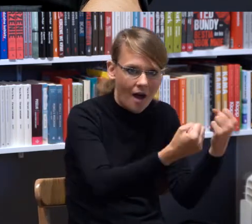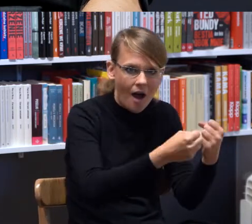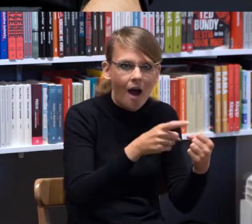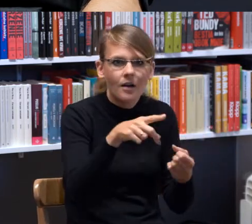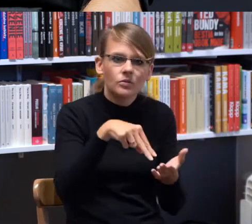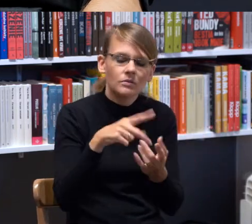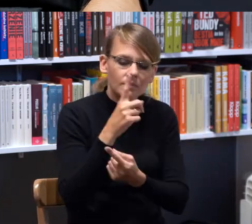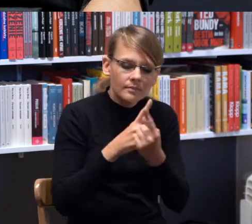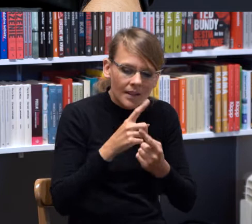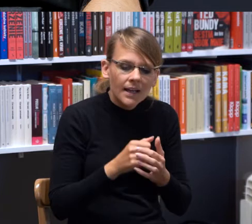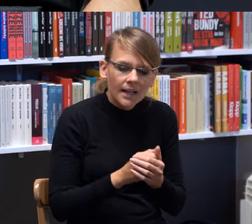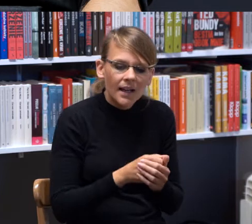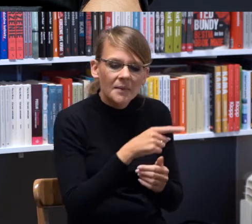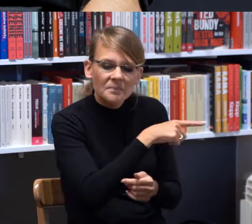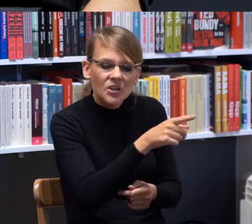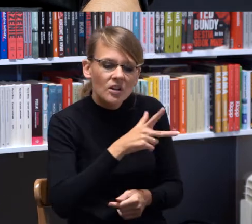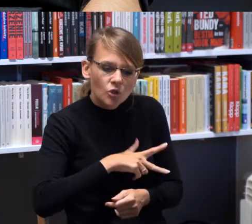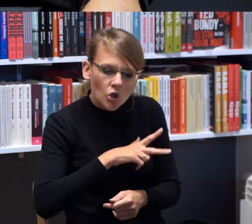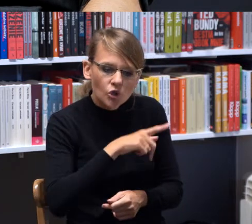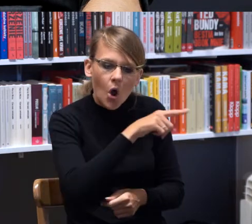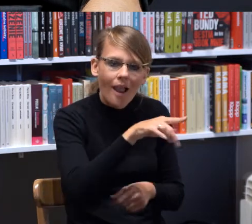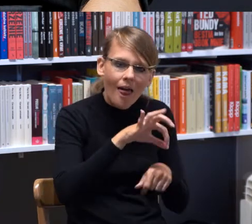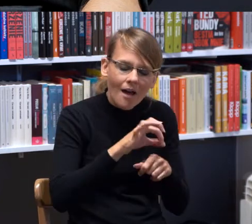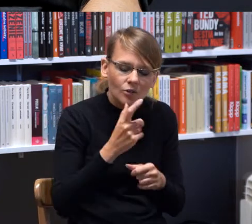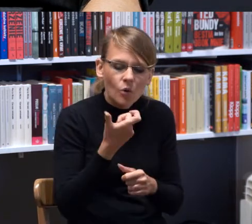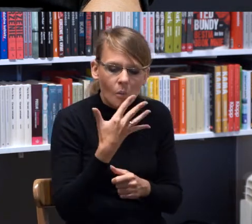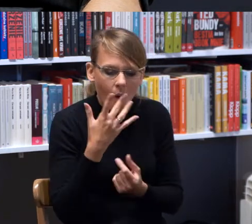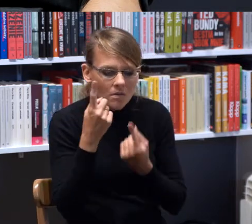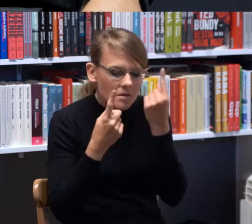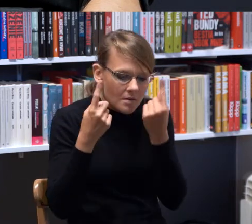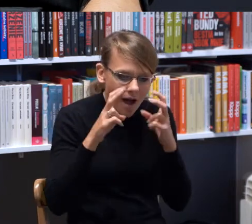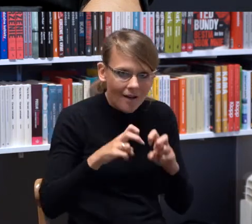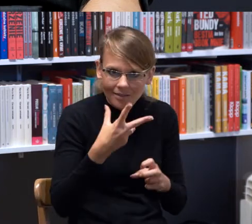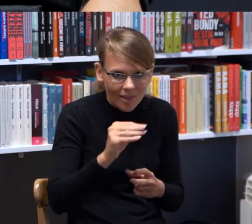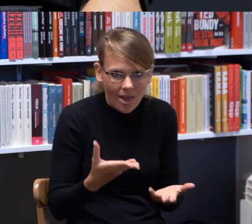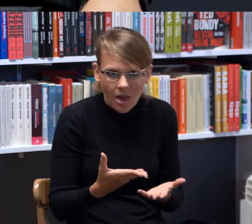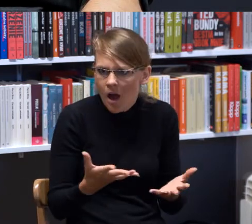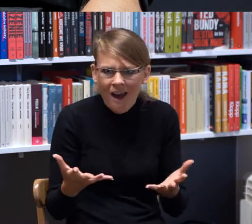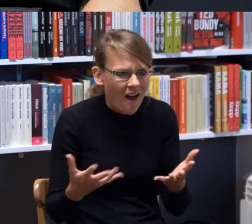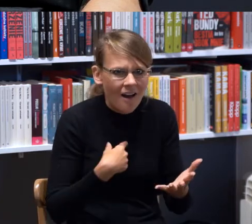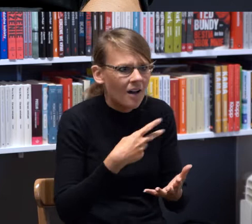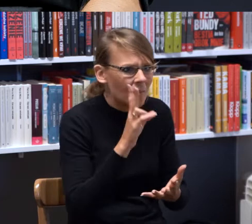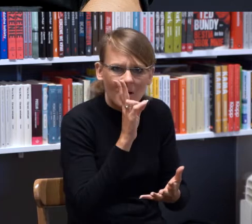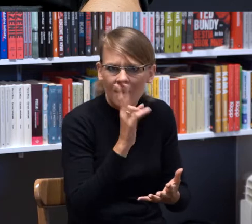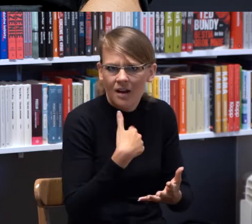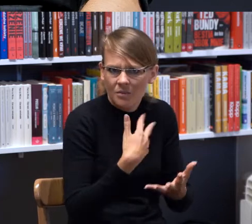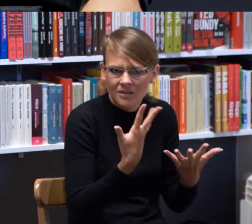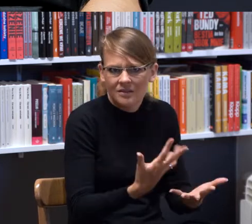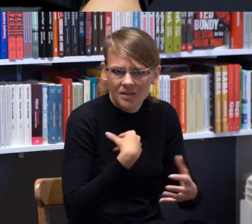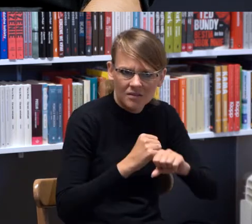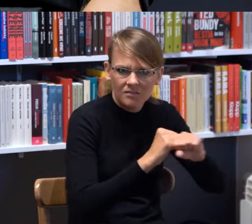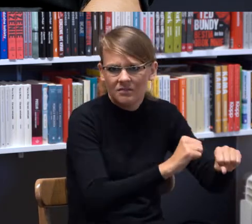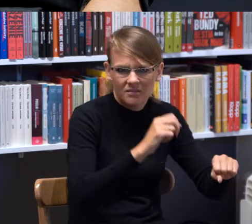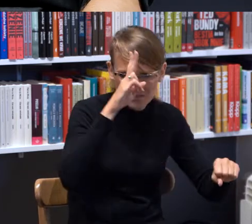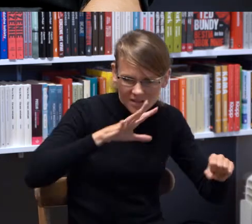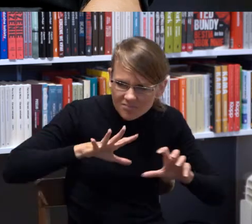bo ci socjologowie to coś tam, a ci lekarze to coś tam. No nie, no ty wtedy będziesz myślał, chcę uratować tę matkę, odepchniesz tego ojca